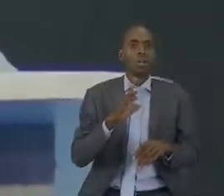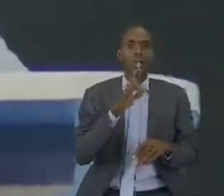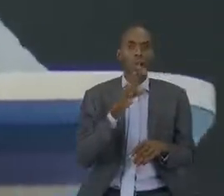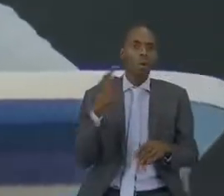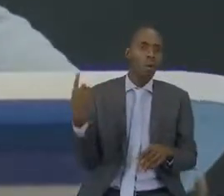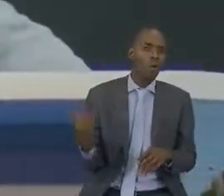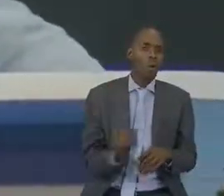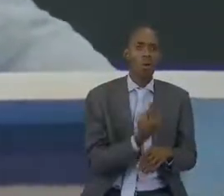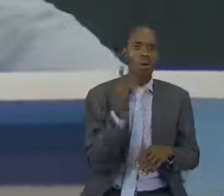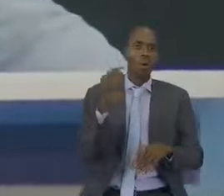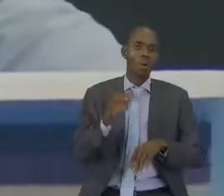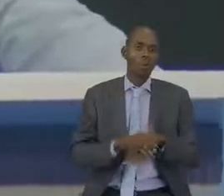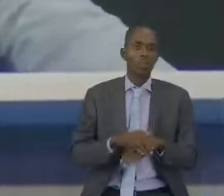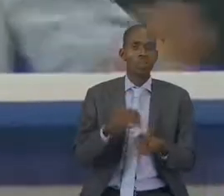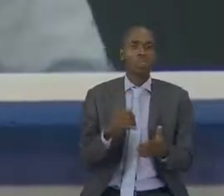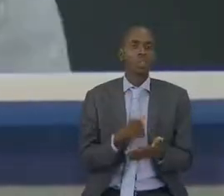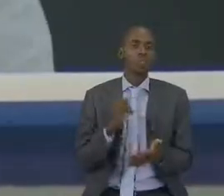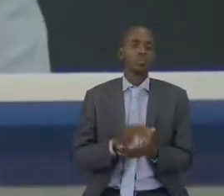yeux.